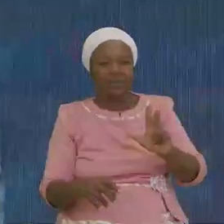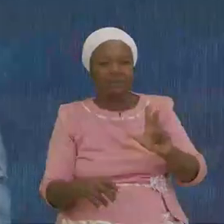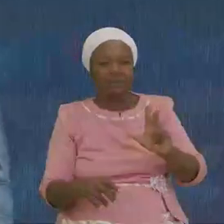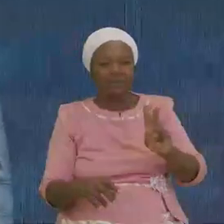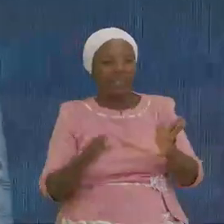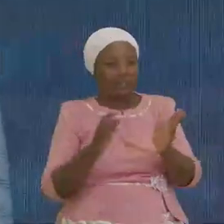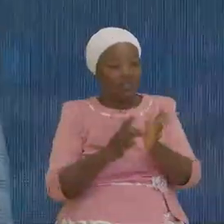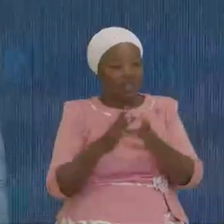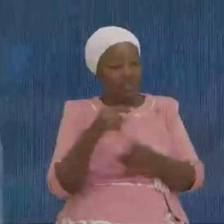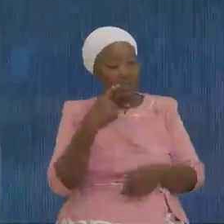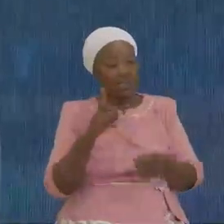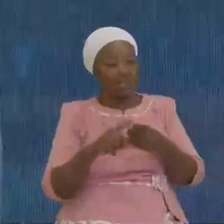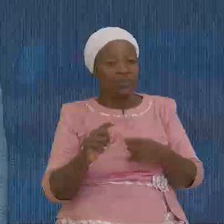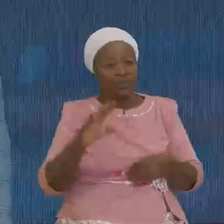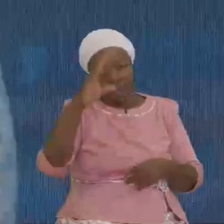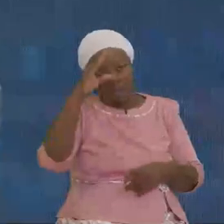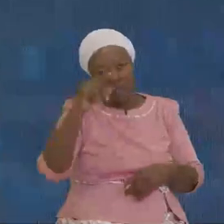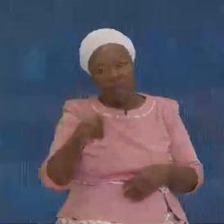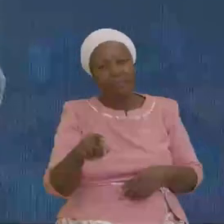Voilà le verset 23.